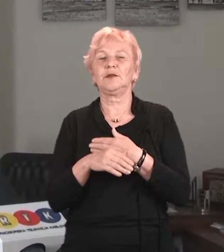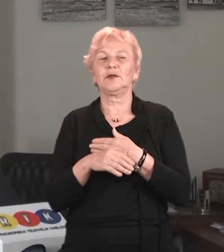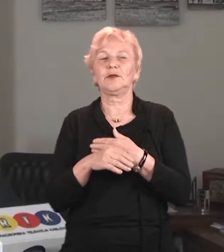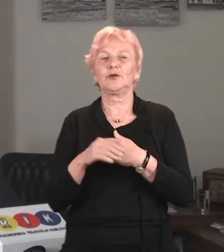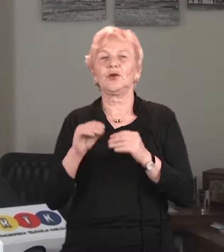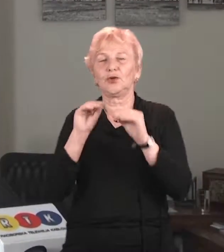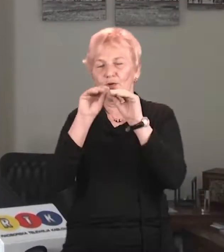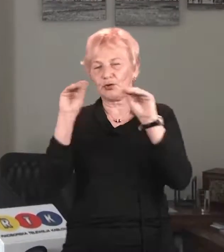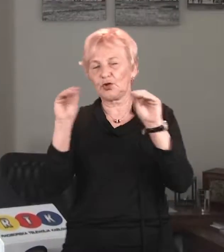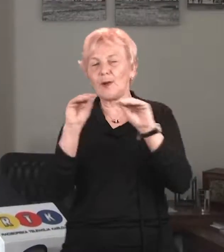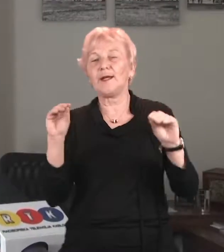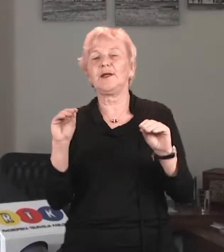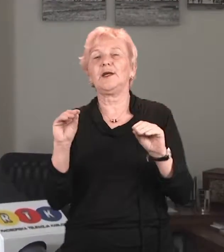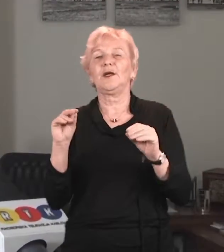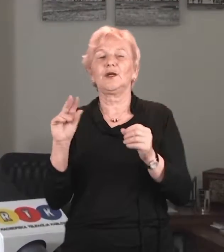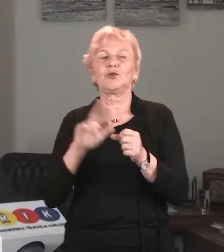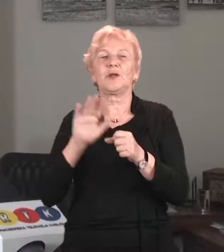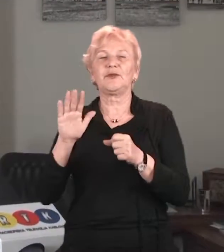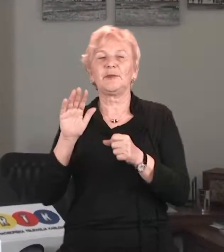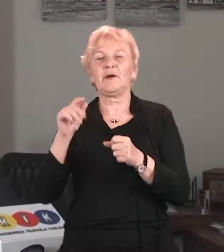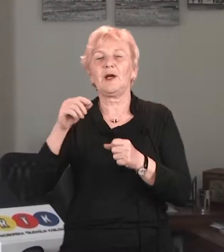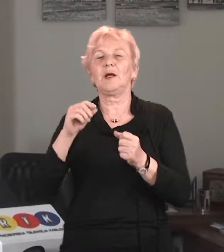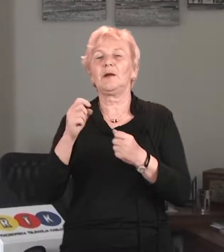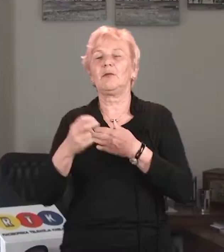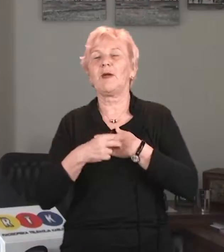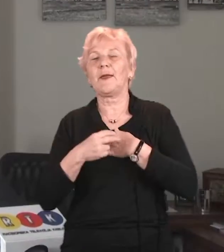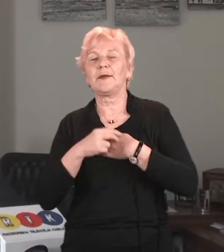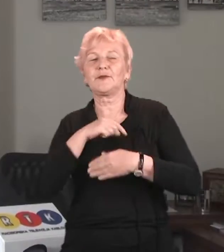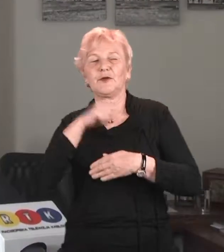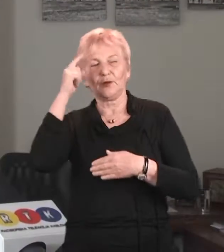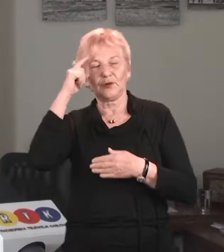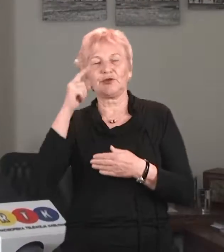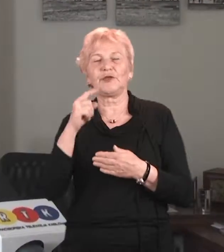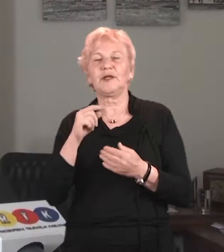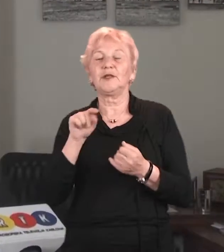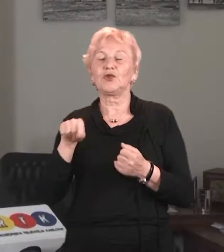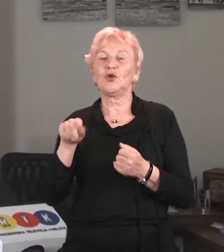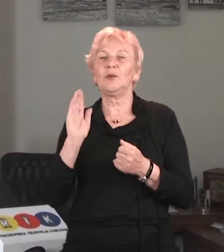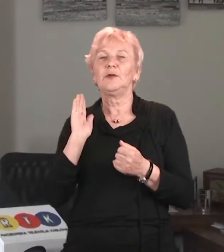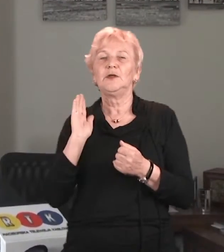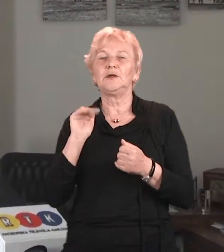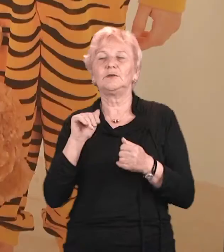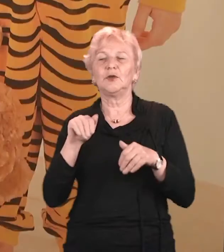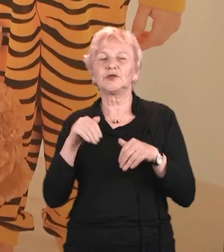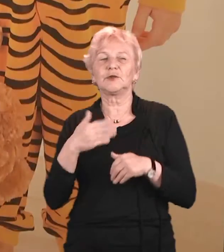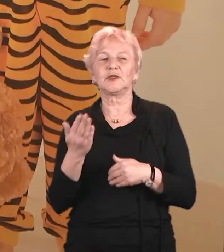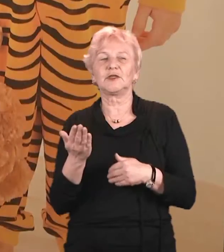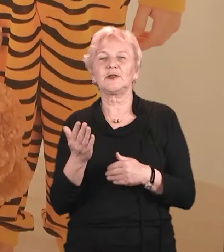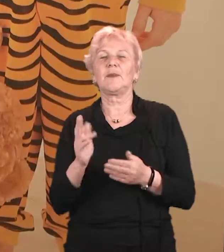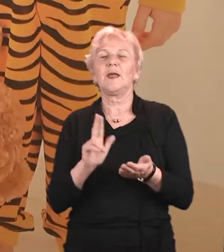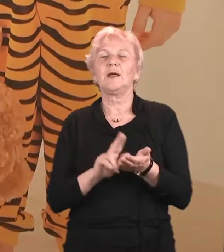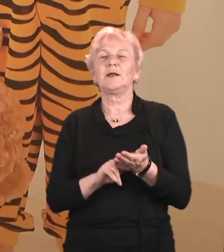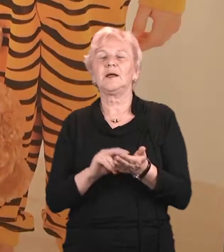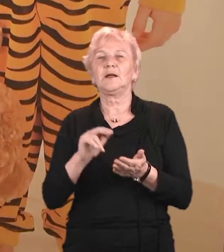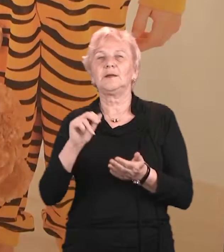a następnie poczeka jakiś czas, aż dobierzemy, przekażemy mu dzieci pod opiekę. Na pieczę